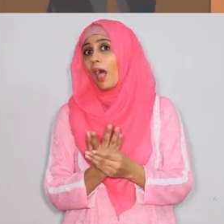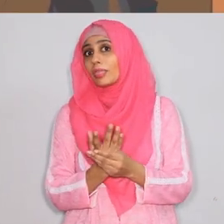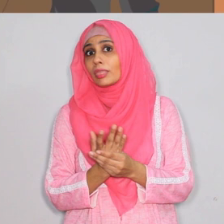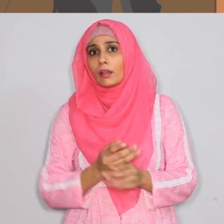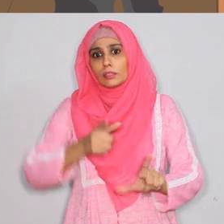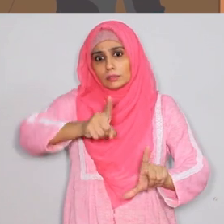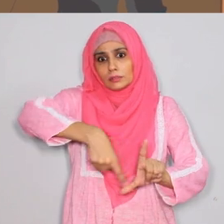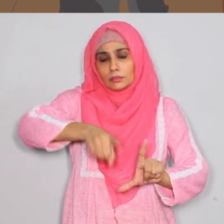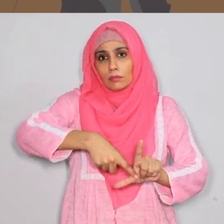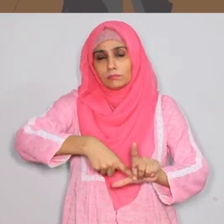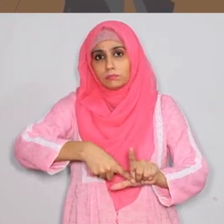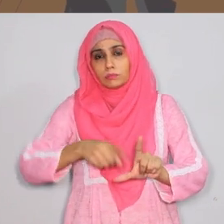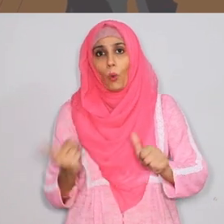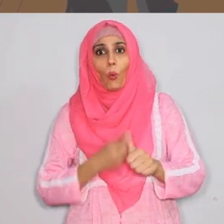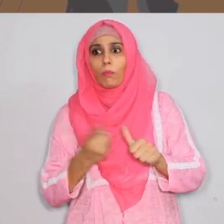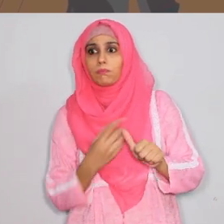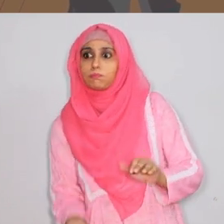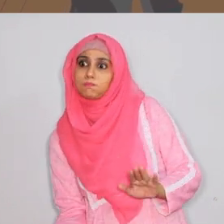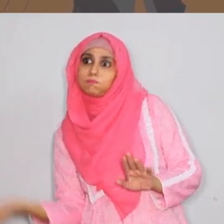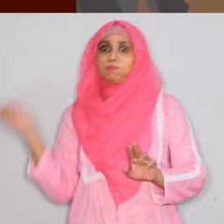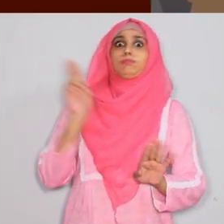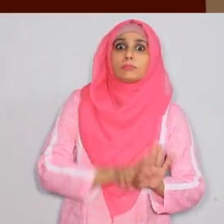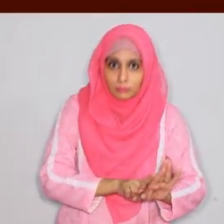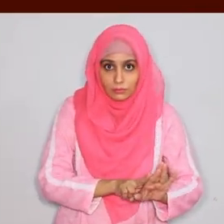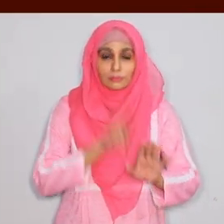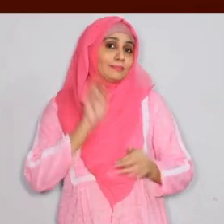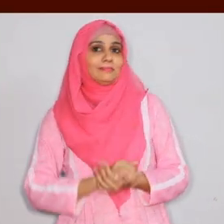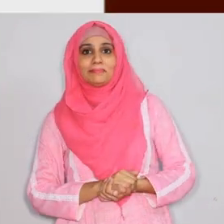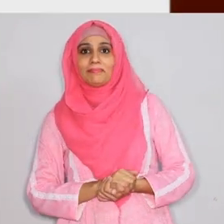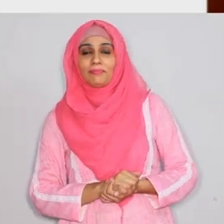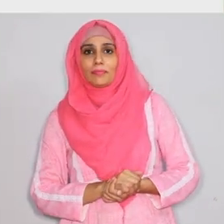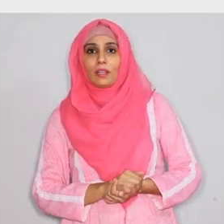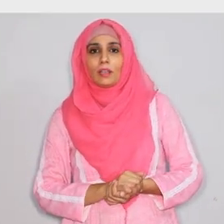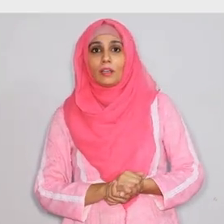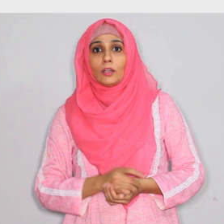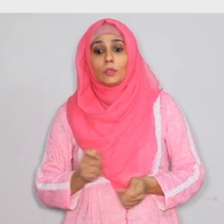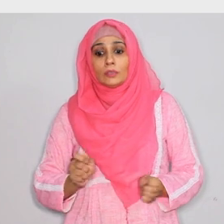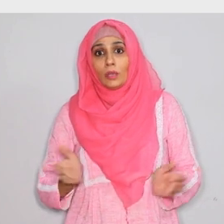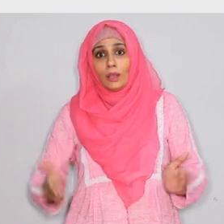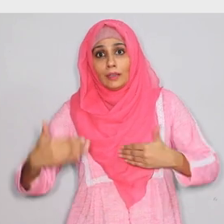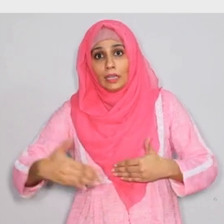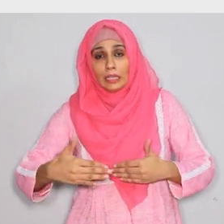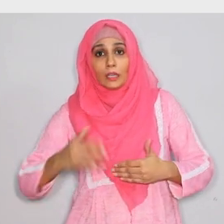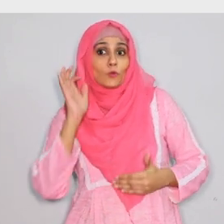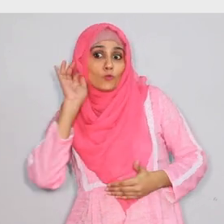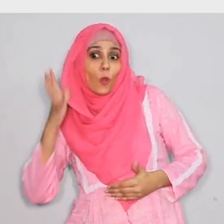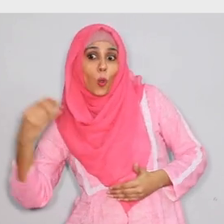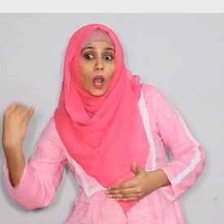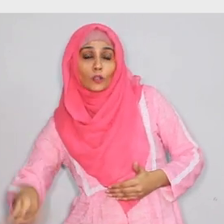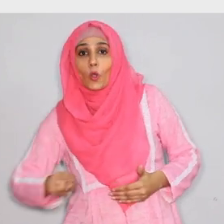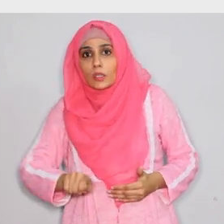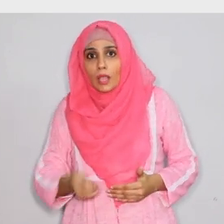स्केल भी छलांग लगाकर उससे जा लगा। संदूक की चाबी भी खजाने को